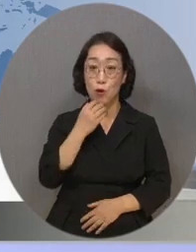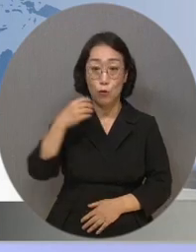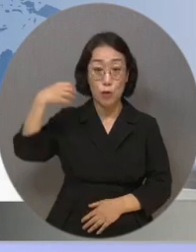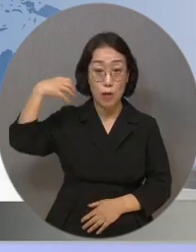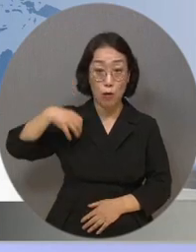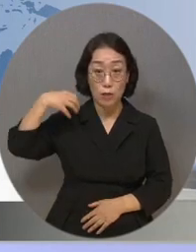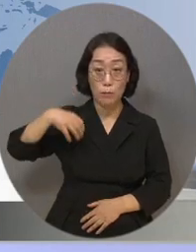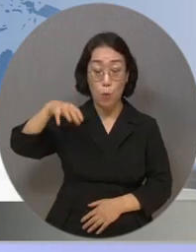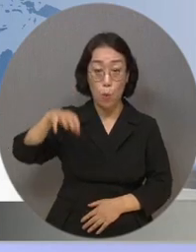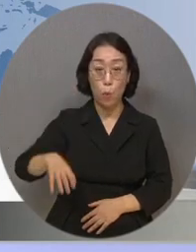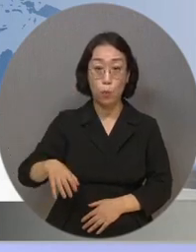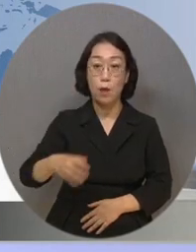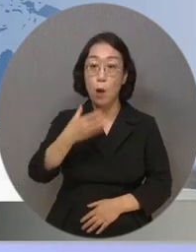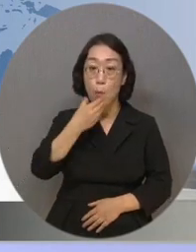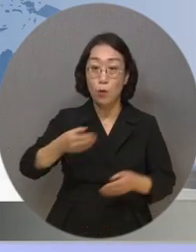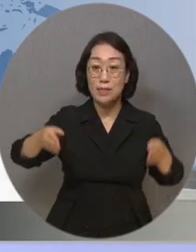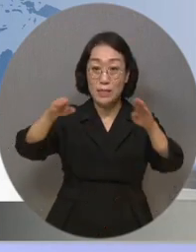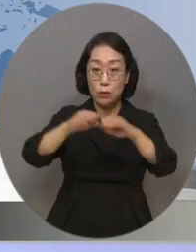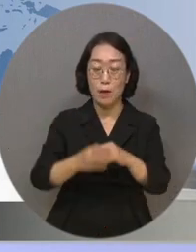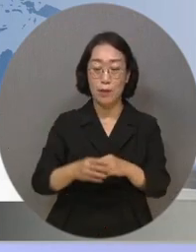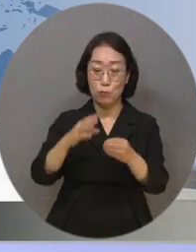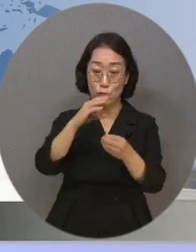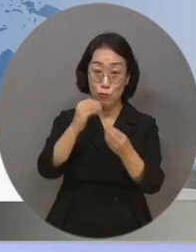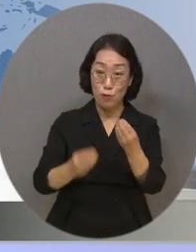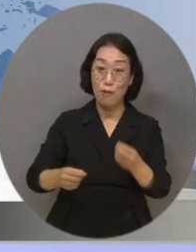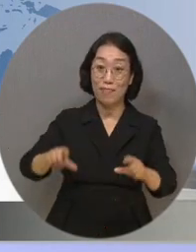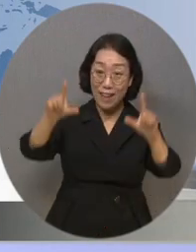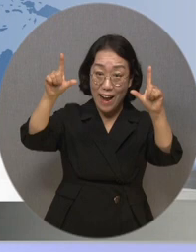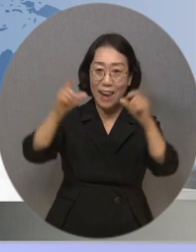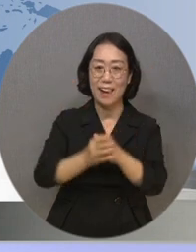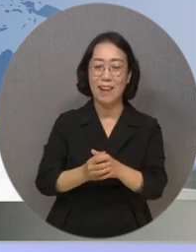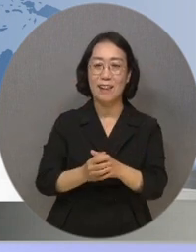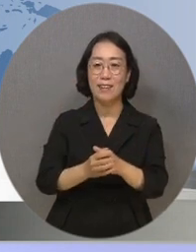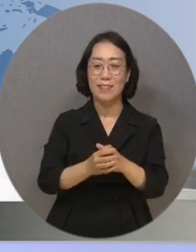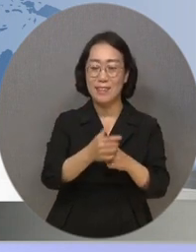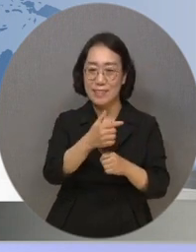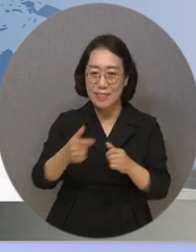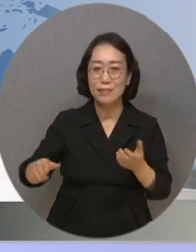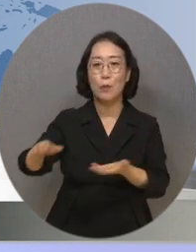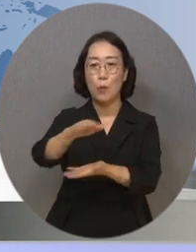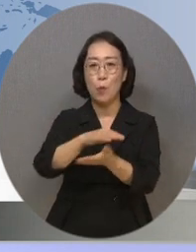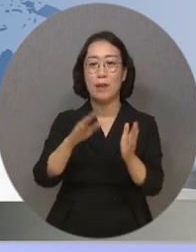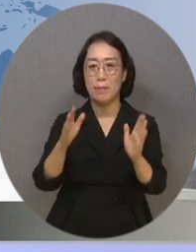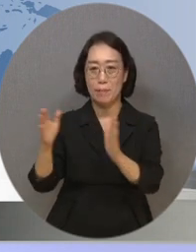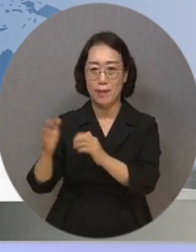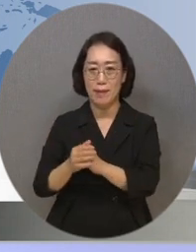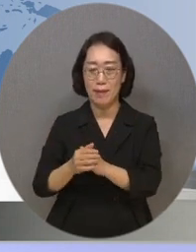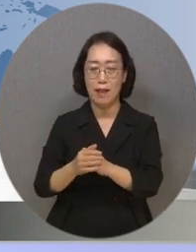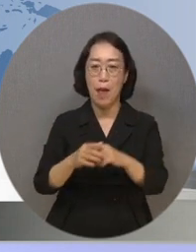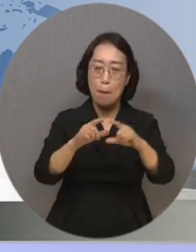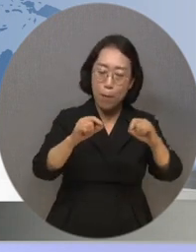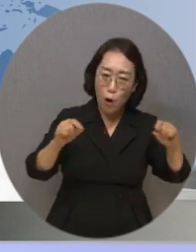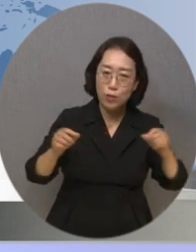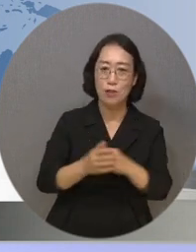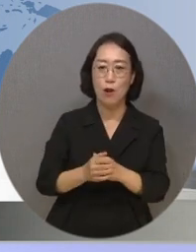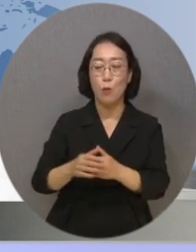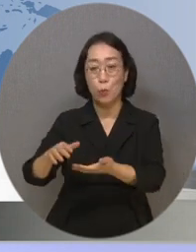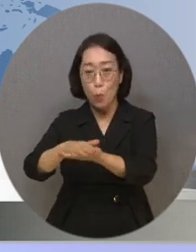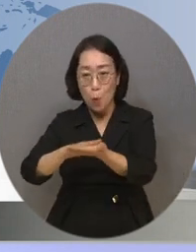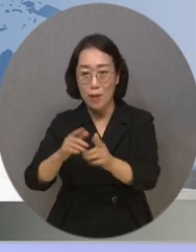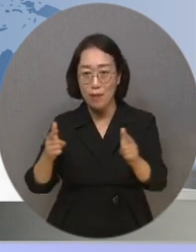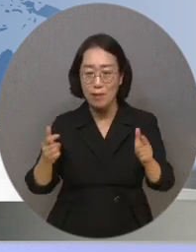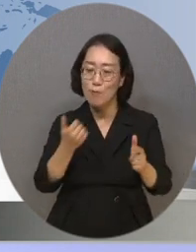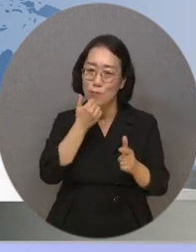서울 영등포 장애인복지관에서 추석맞이 행사가 펼쳐졌습니다 전통 놀이부터 명절음식 한상까지